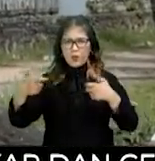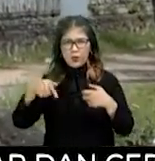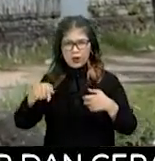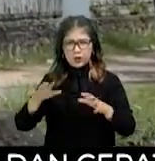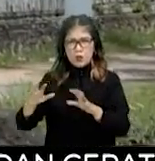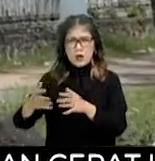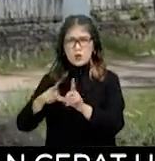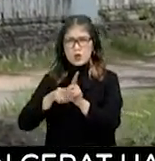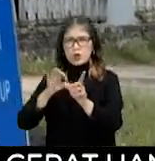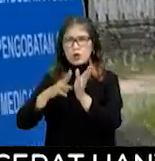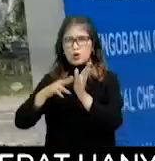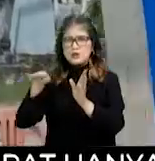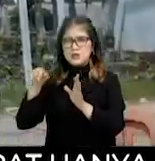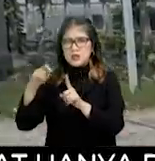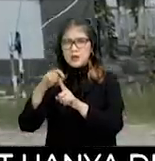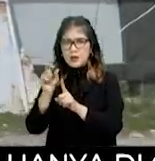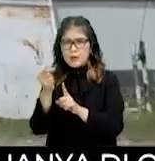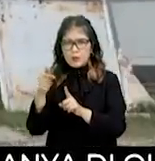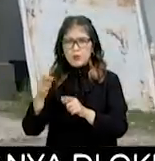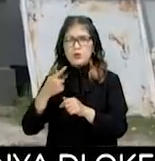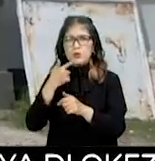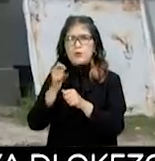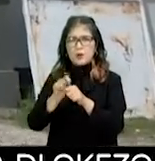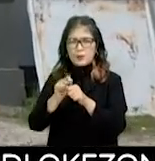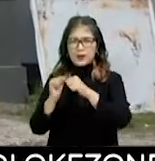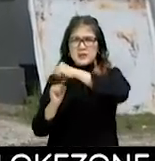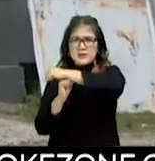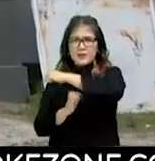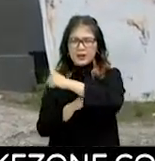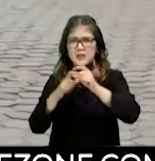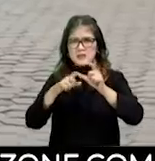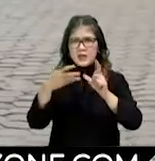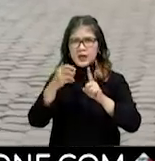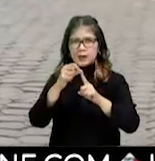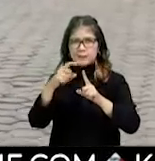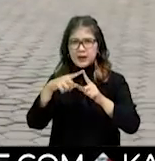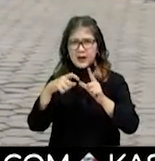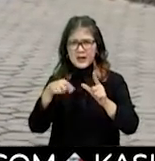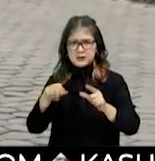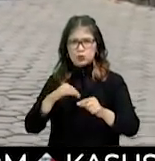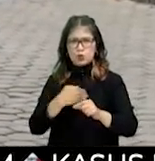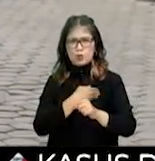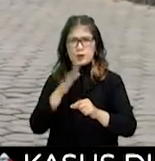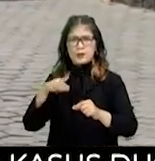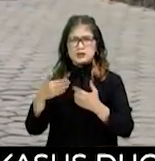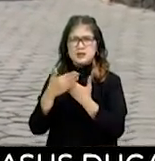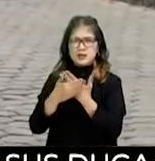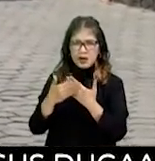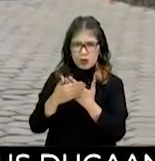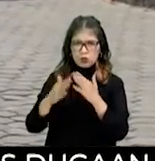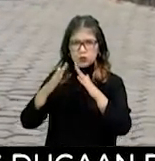Yon Zipur memperbaiki jembatan servas untuk sementara korban masih dalam penanganan medis di Puskesmas